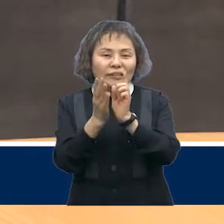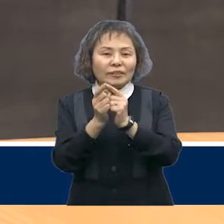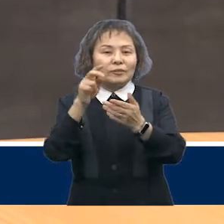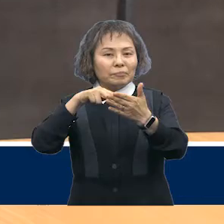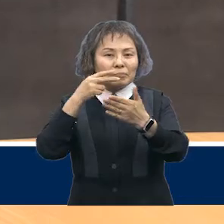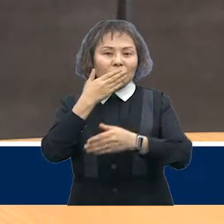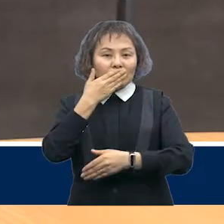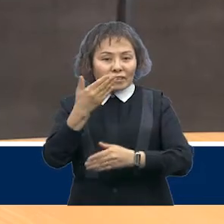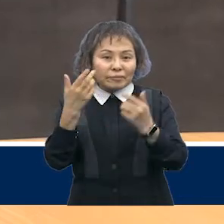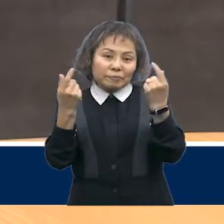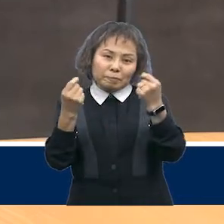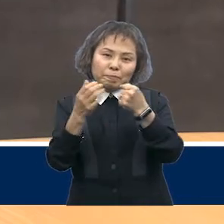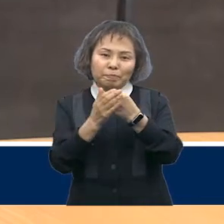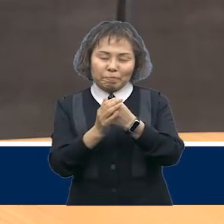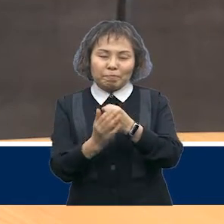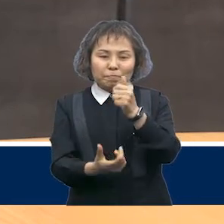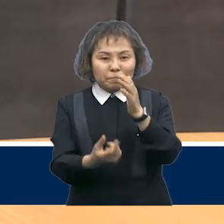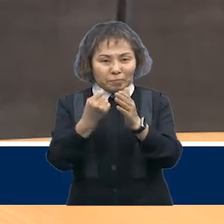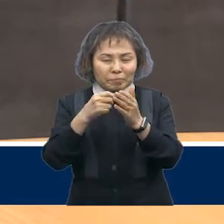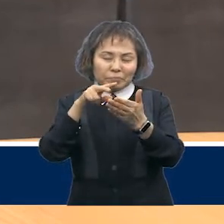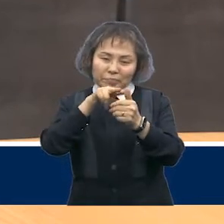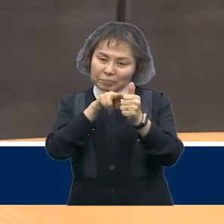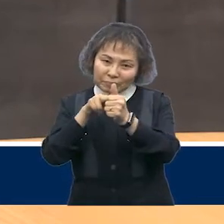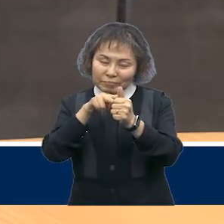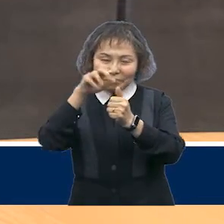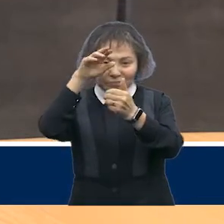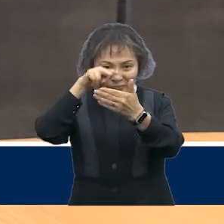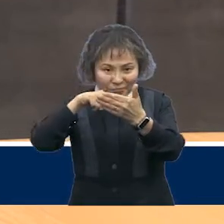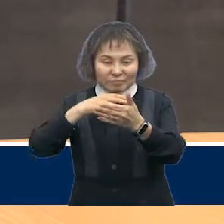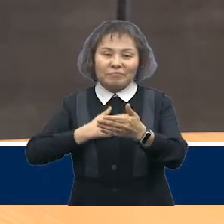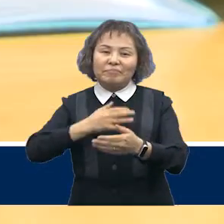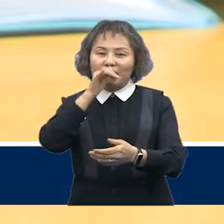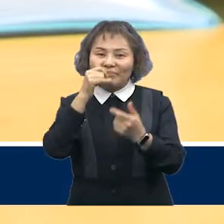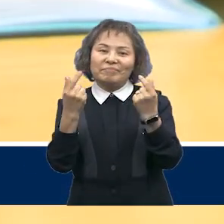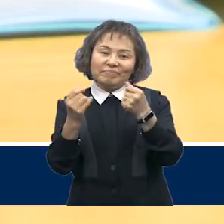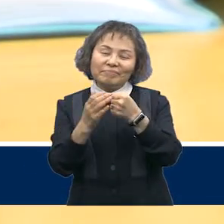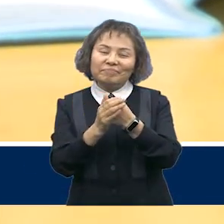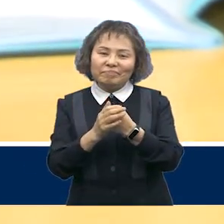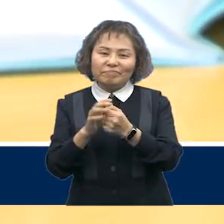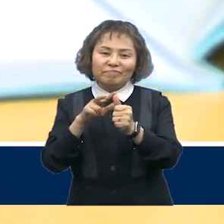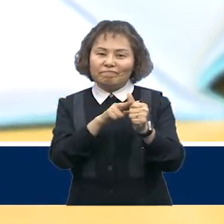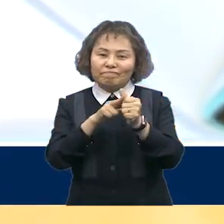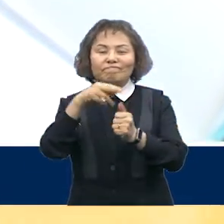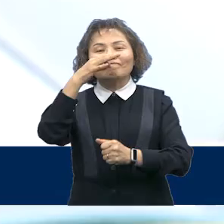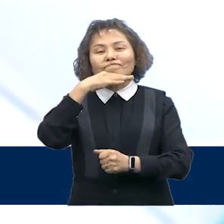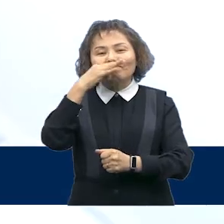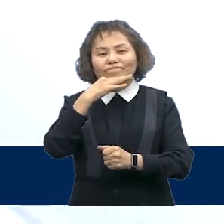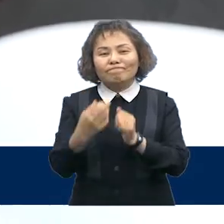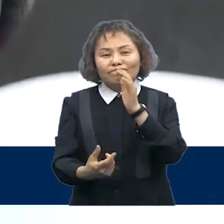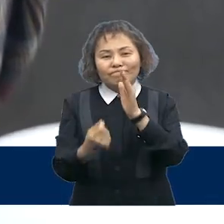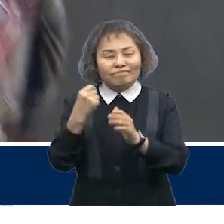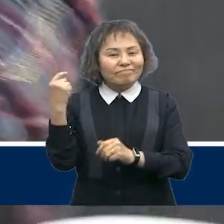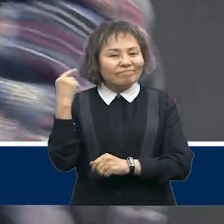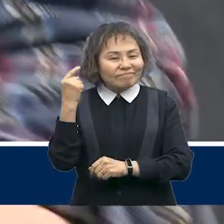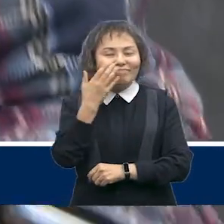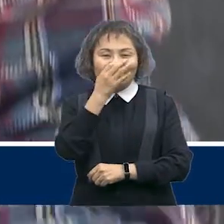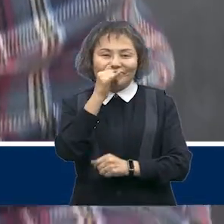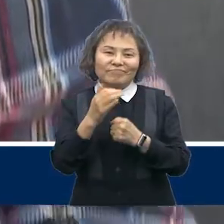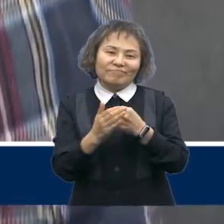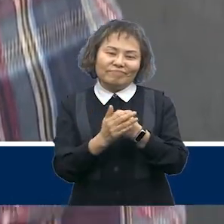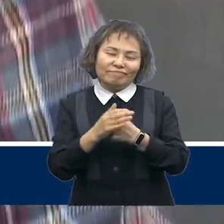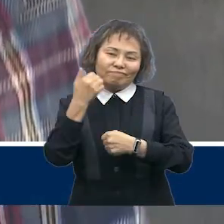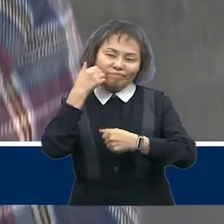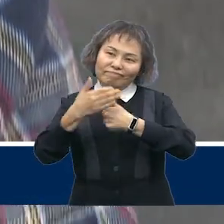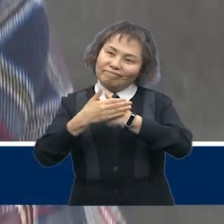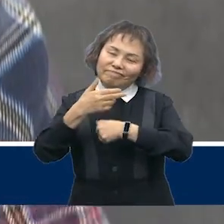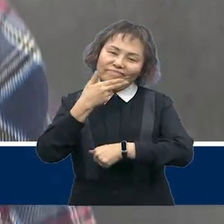직접 해 볼 수 있으니까 바로바로 내용을 파악할 수 있어 좋고 5 유용한 정보도 누구의 도움 없이 받을